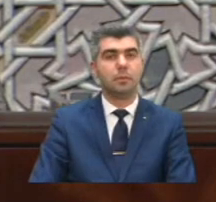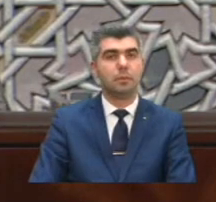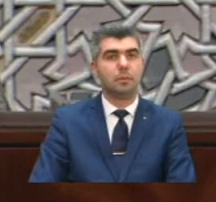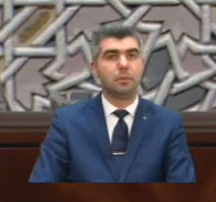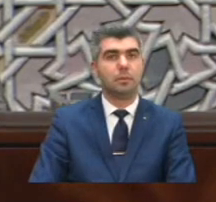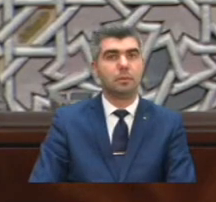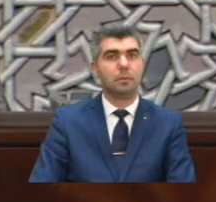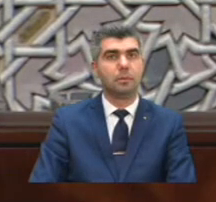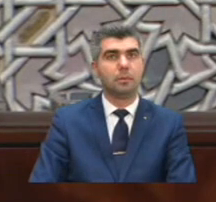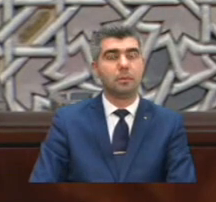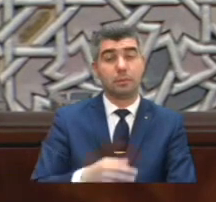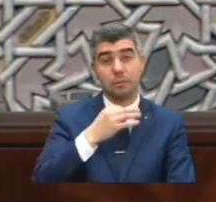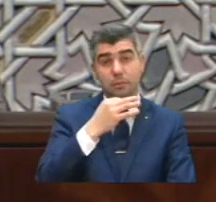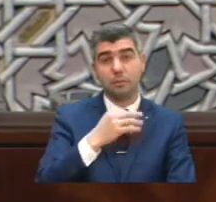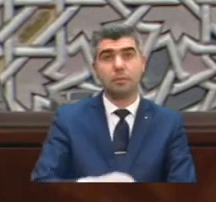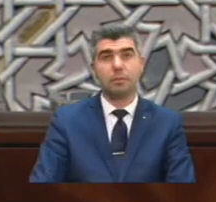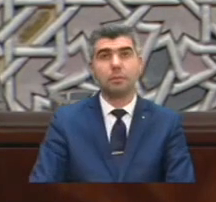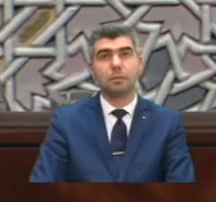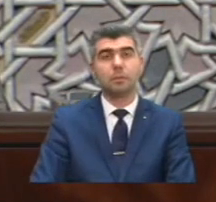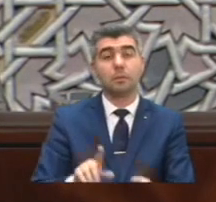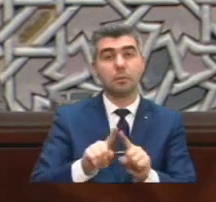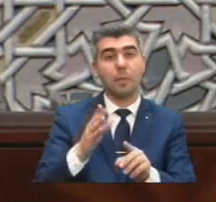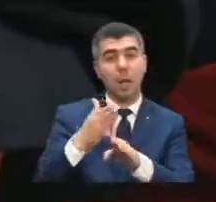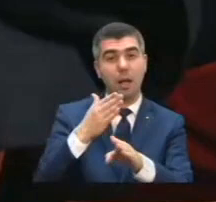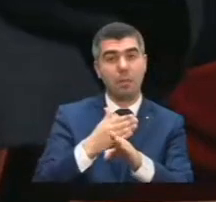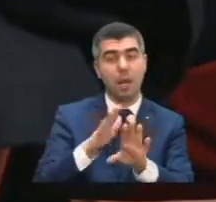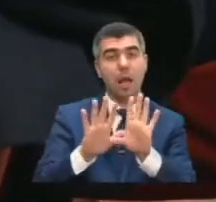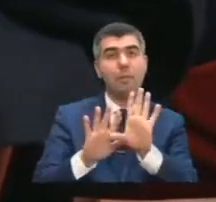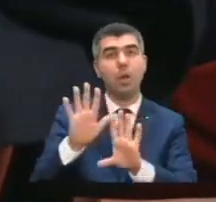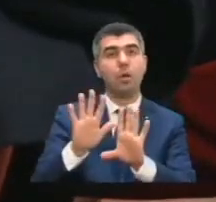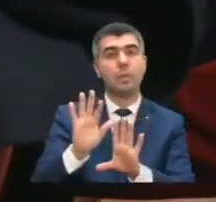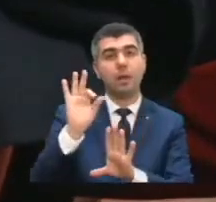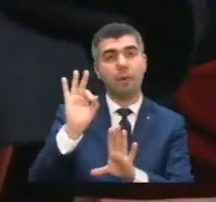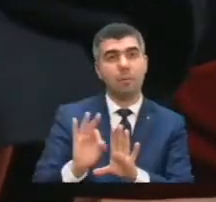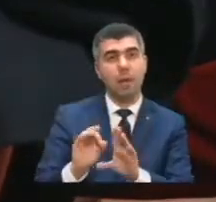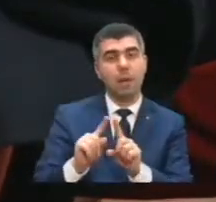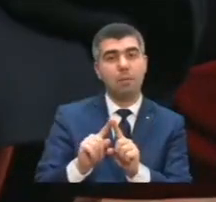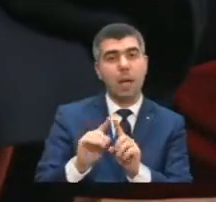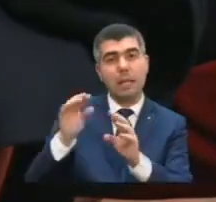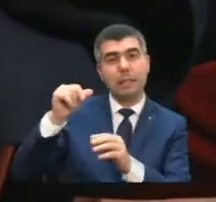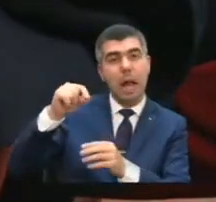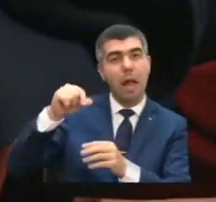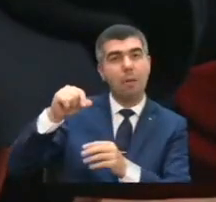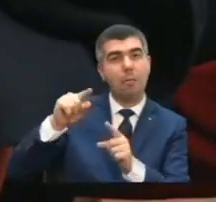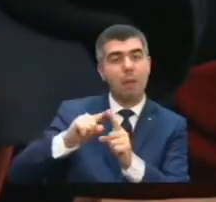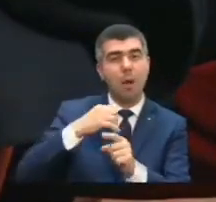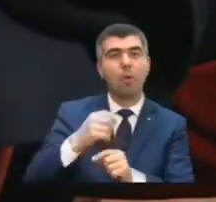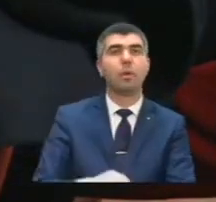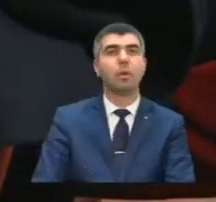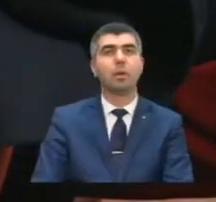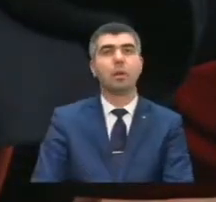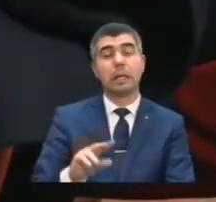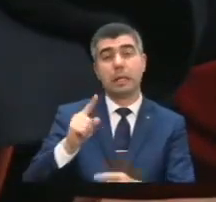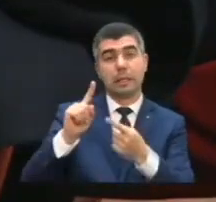لا، غير واحد التدقيق السيد النائب، راه منين تكلمت انا على 55% كنت نقصد الرمال ماشي المقالع كلها. واحده المساله الثانيه.